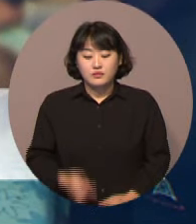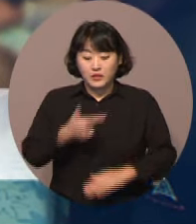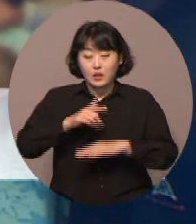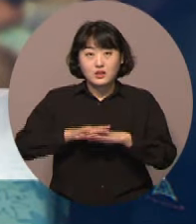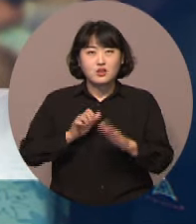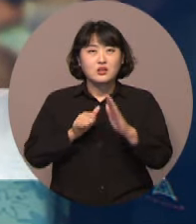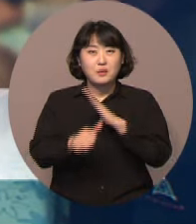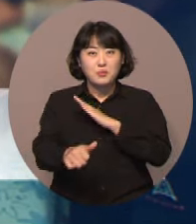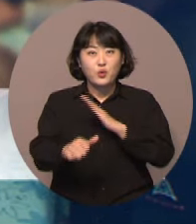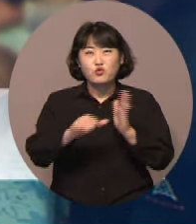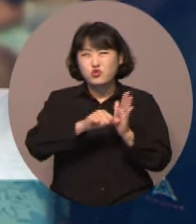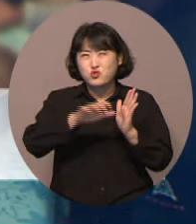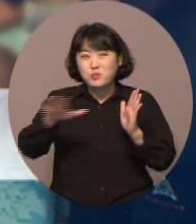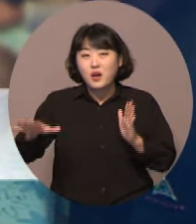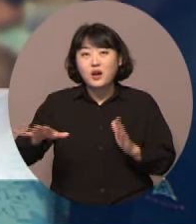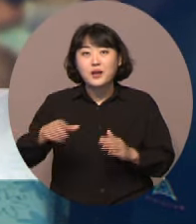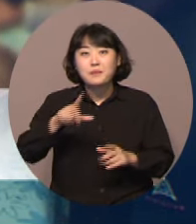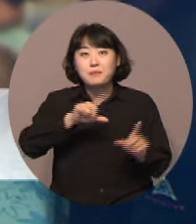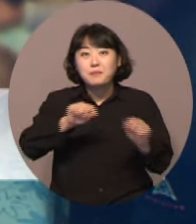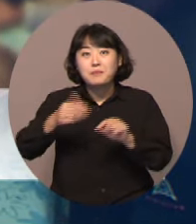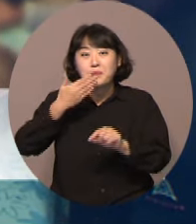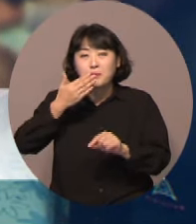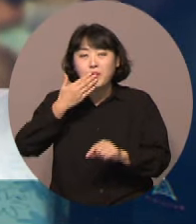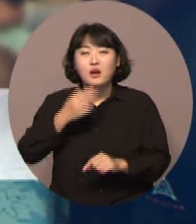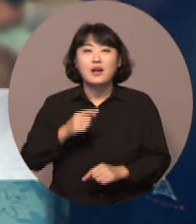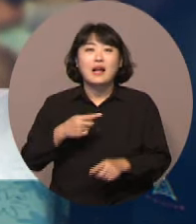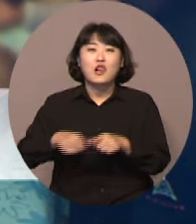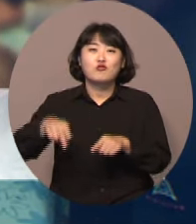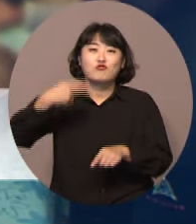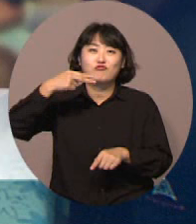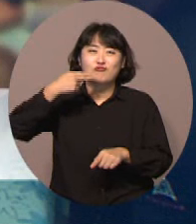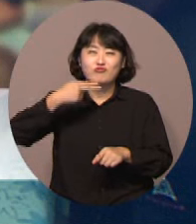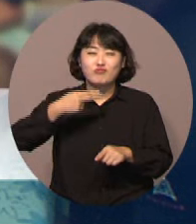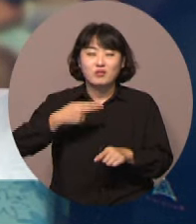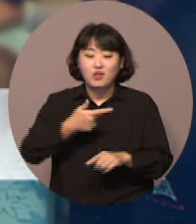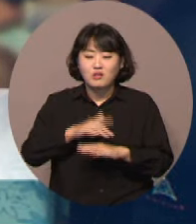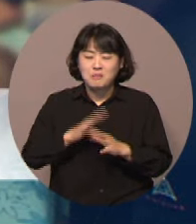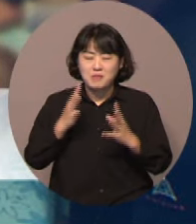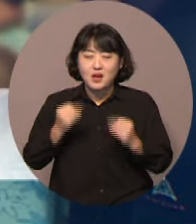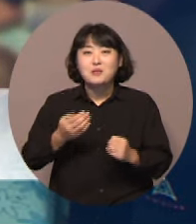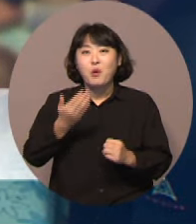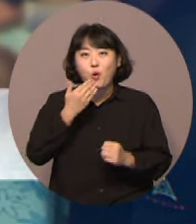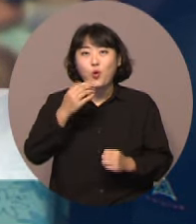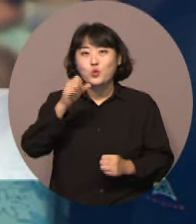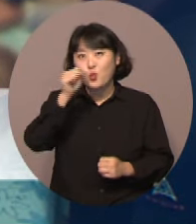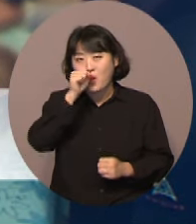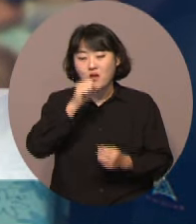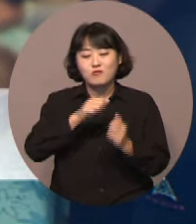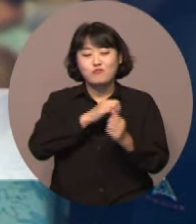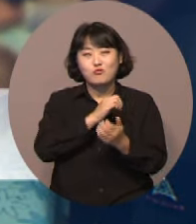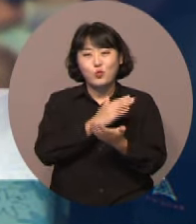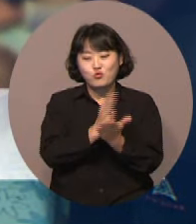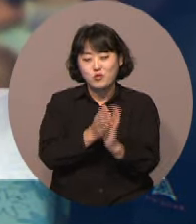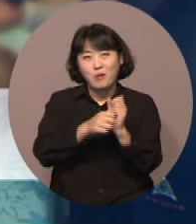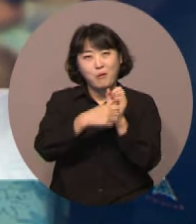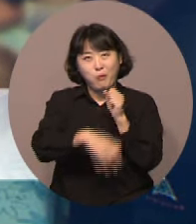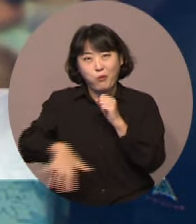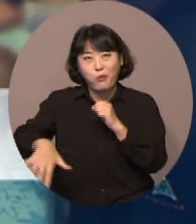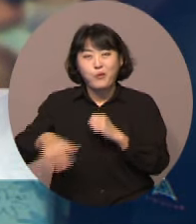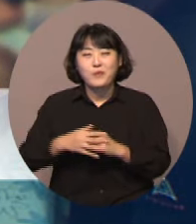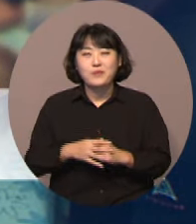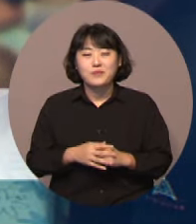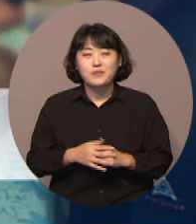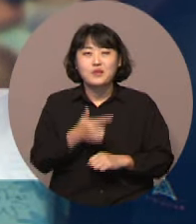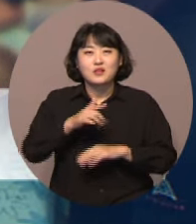대전의 대표 음식 하면 칼국수를 꼽을 만큼 대전은 칼국수를 참 많이 먹고 또 종류도 다양합니다. 대전의